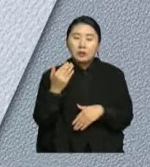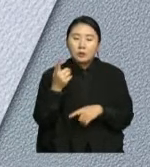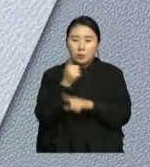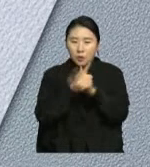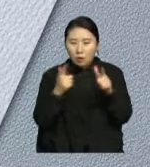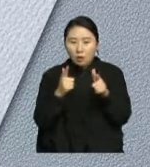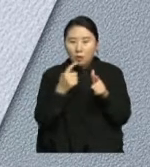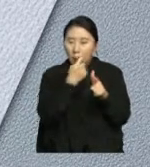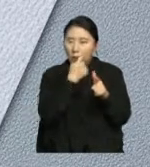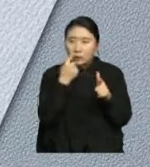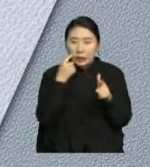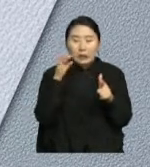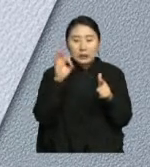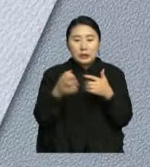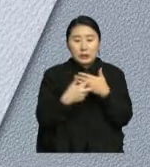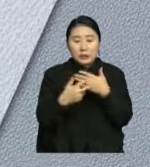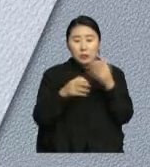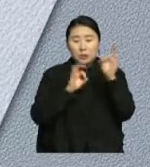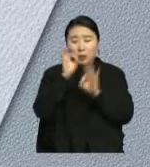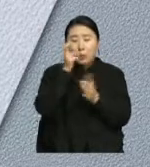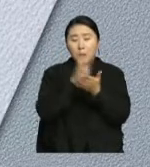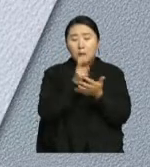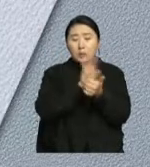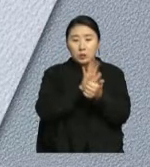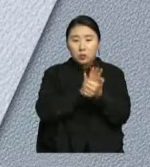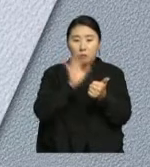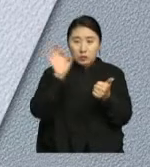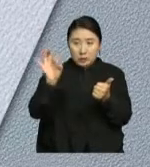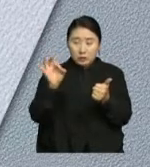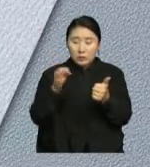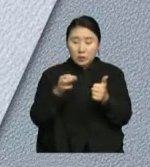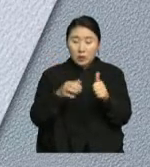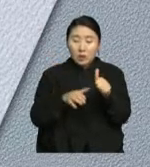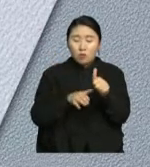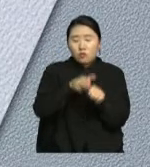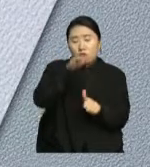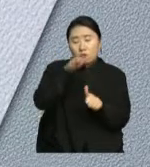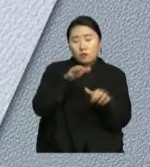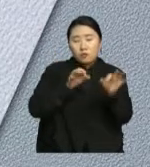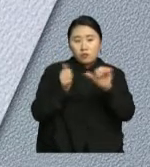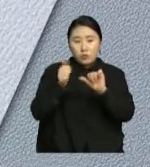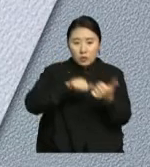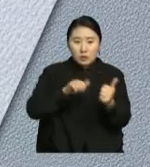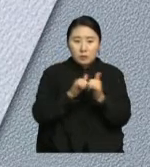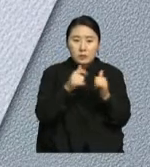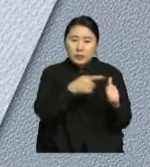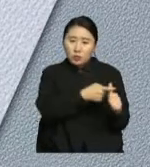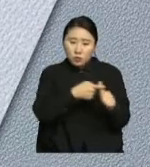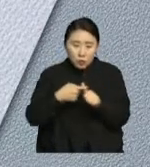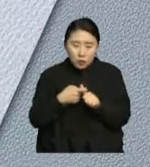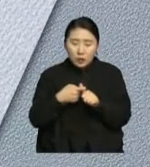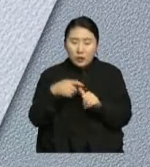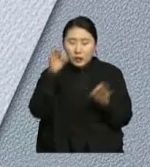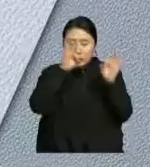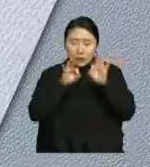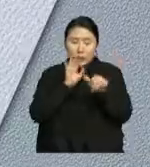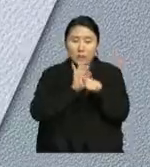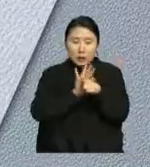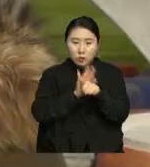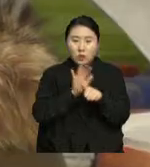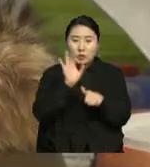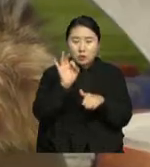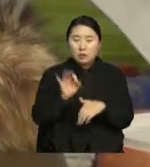보상금과 우 료 사고 법률 비용 지원 익사사고 사망과 청소년 유괴 미아 찾기 지원금 등